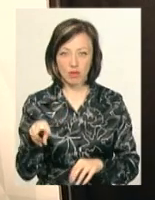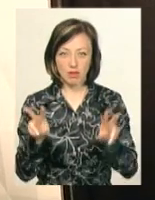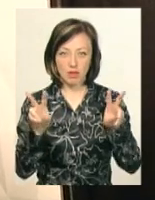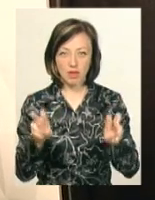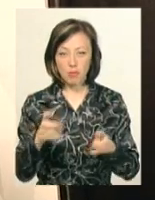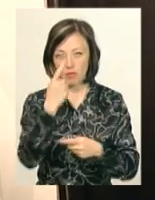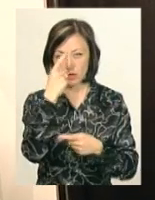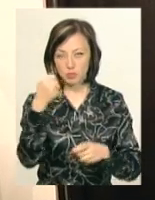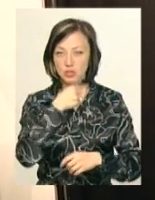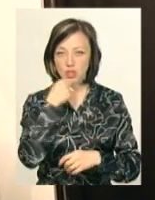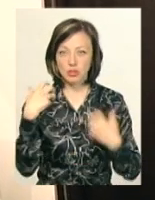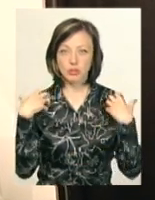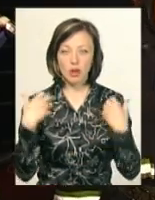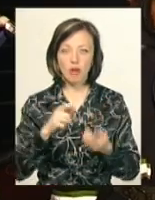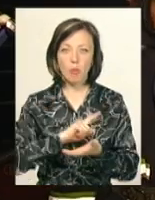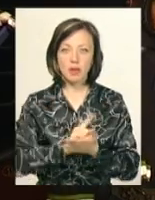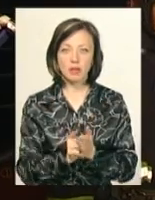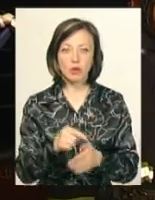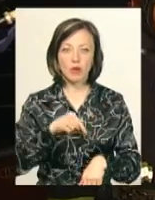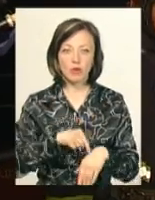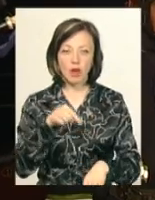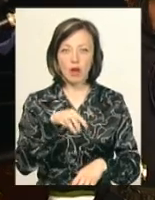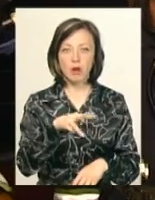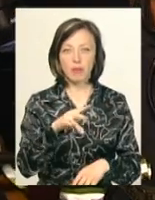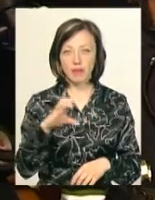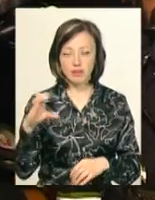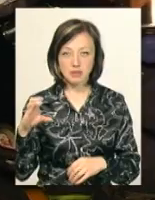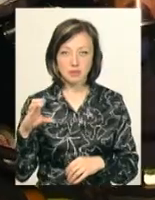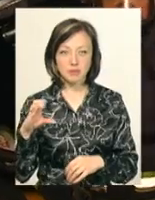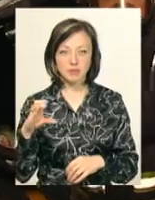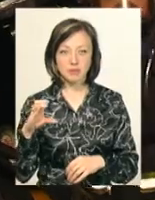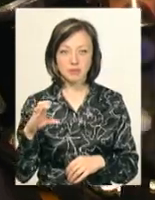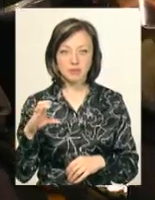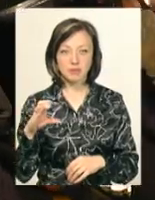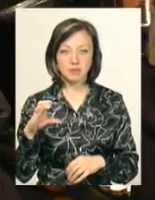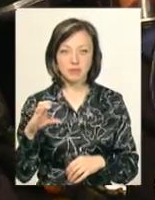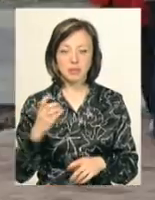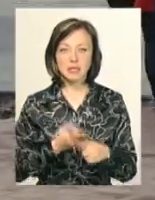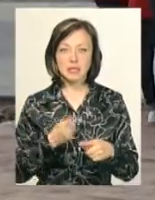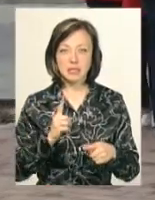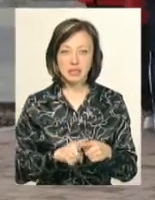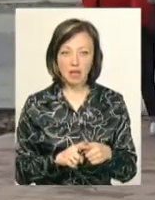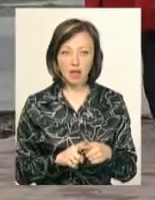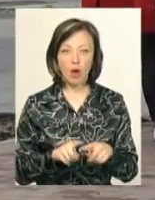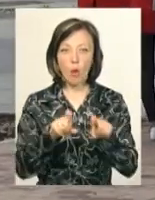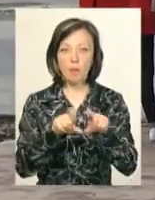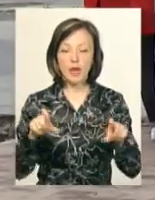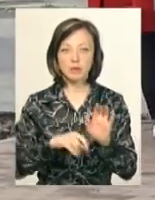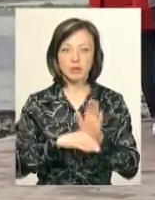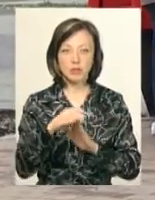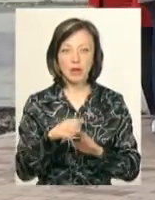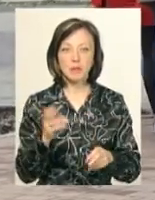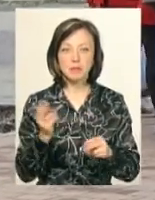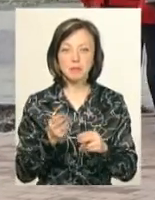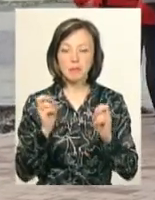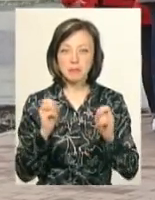питань оперативного реагування обласного управління Держслужби з надзвичайних ситуацій Андрій Кобилюх, це об'єкт підвищеної небезпеки через